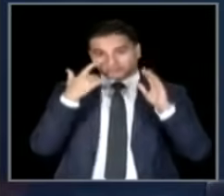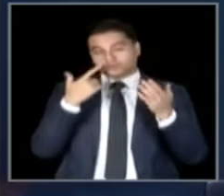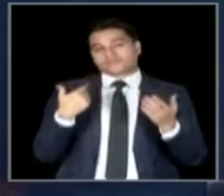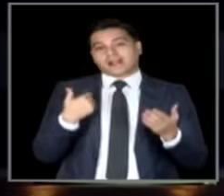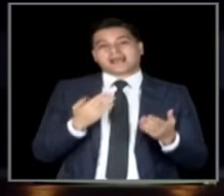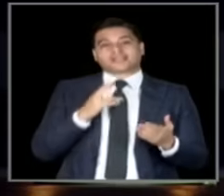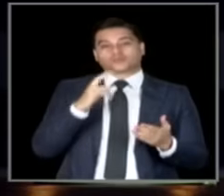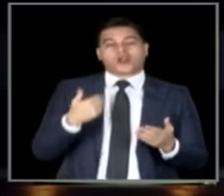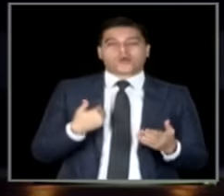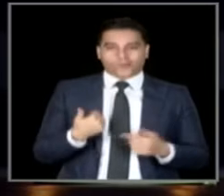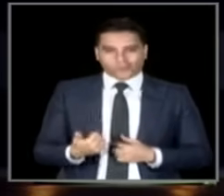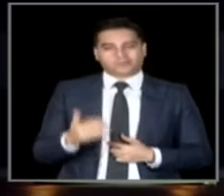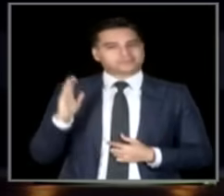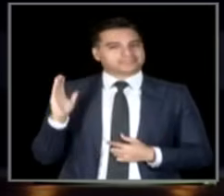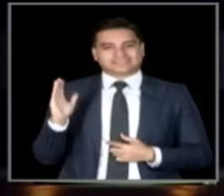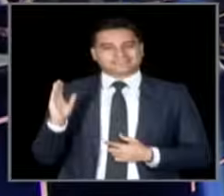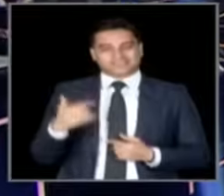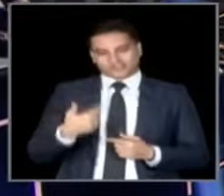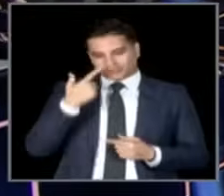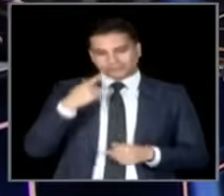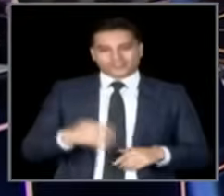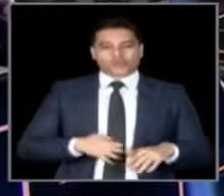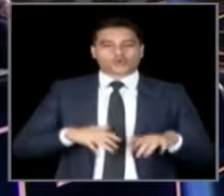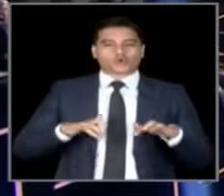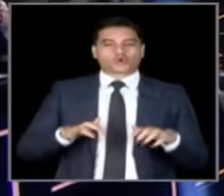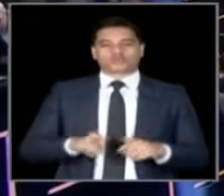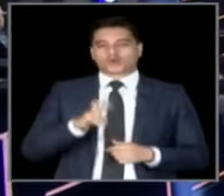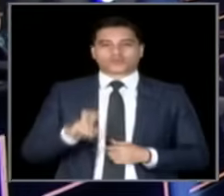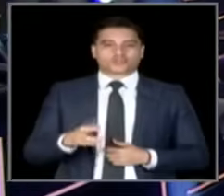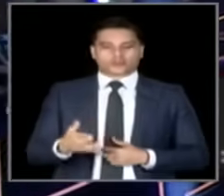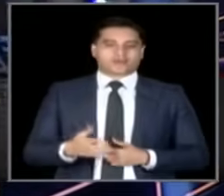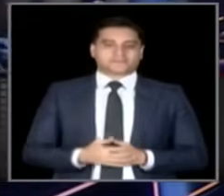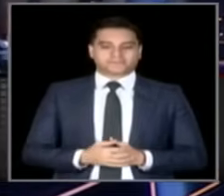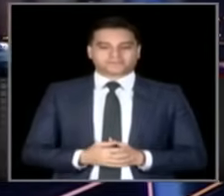عندي السؤال، تكنولوجيا. والسؤال هو